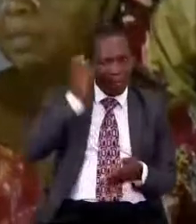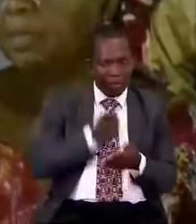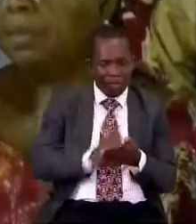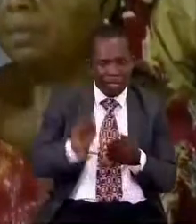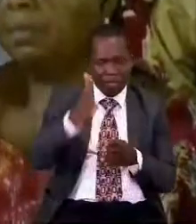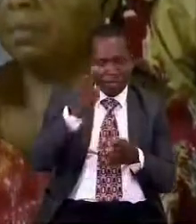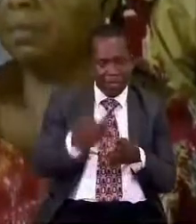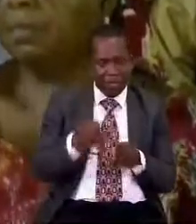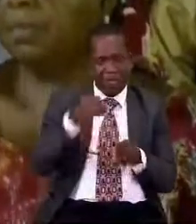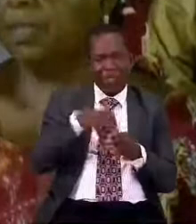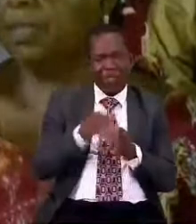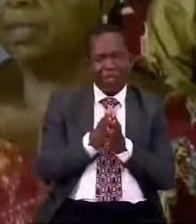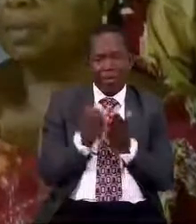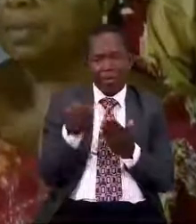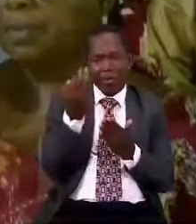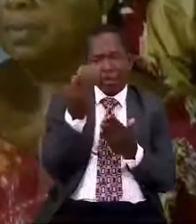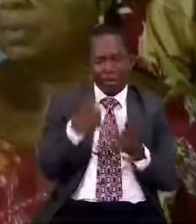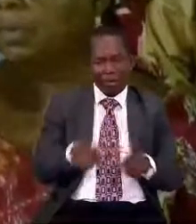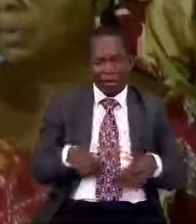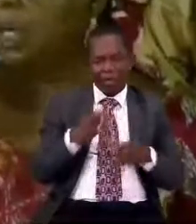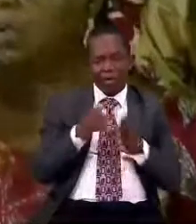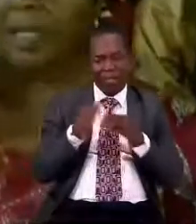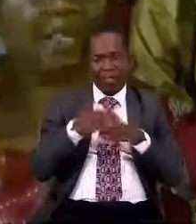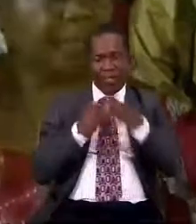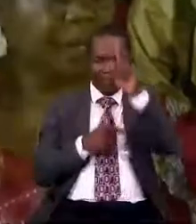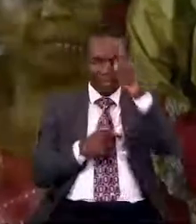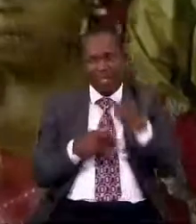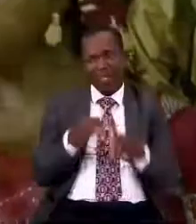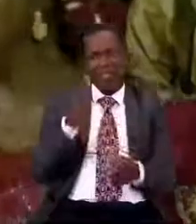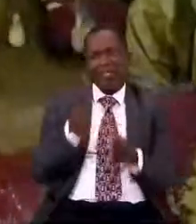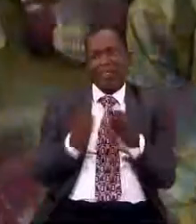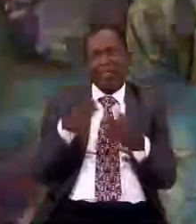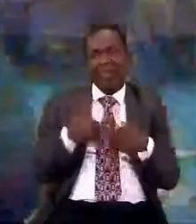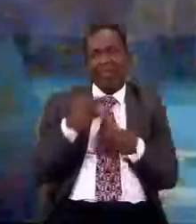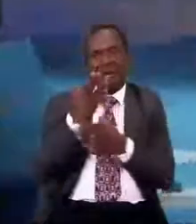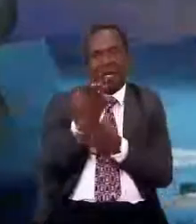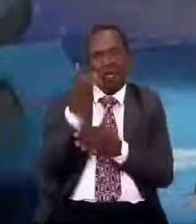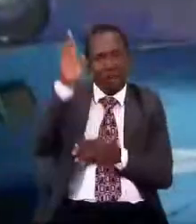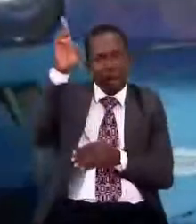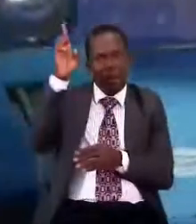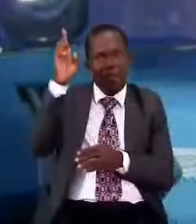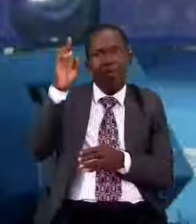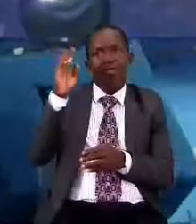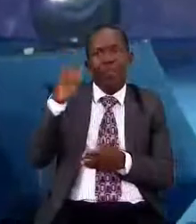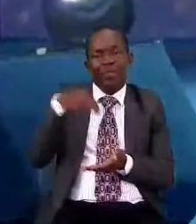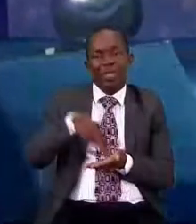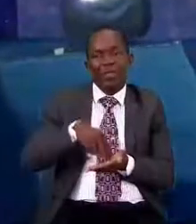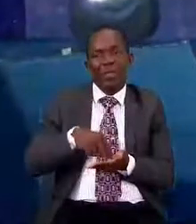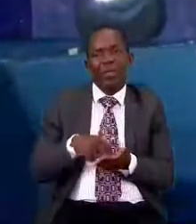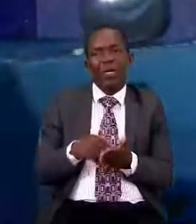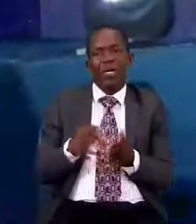main, prière vous levez. Vous dites, oui, je crois en ce nom. J'accepte ce nom-là. J'amène ma confiance en ce nom-là.